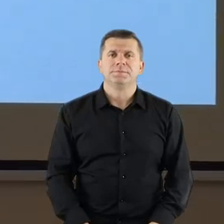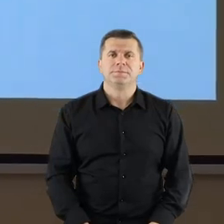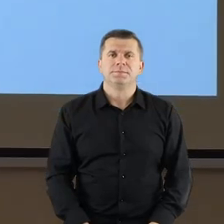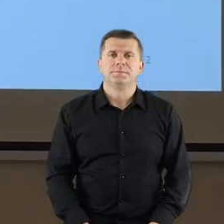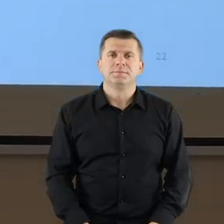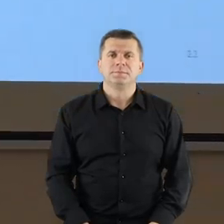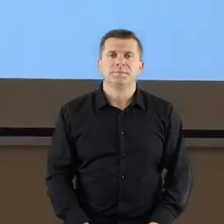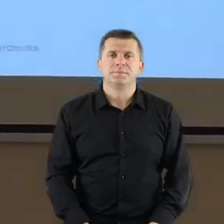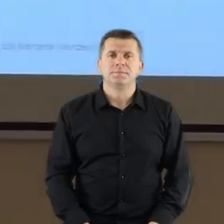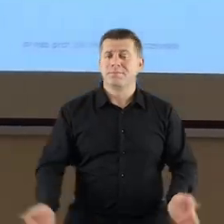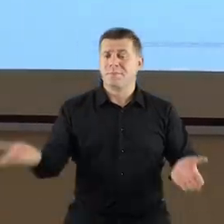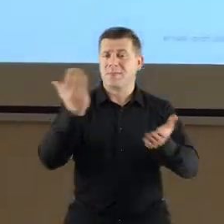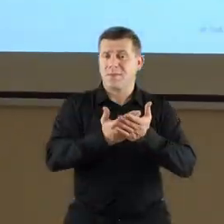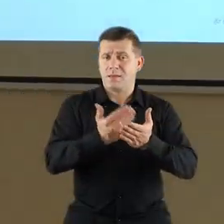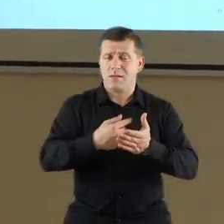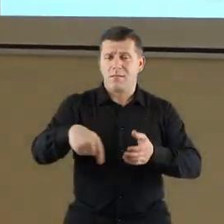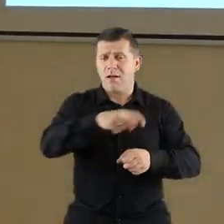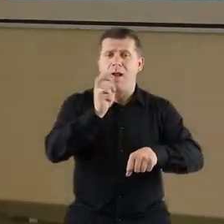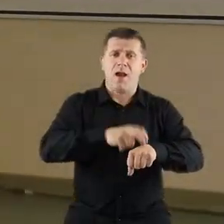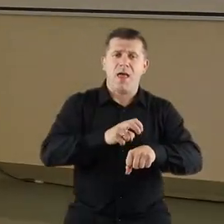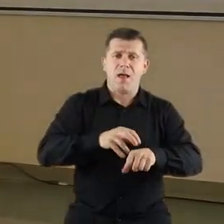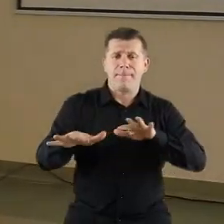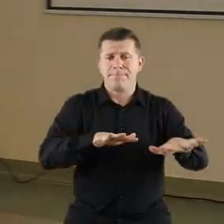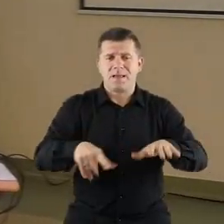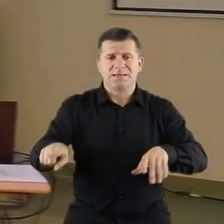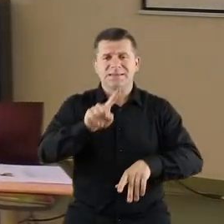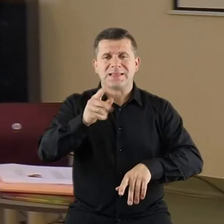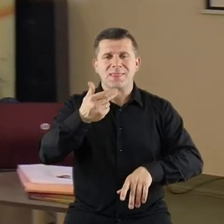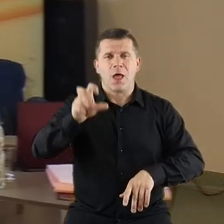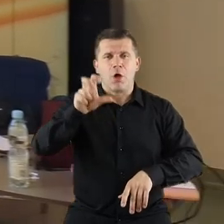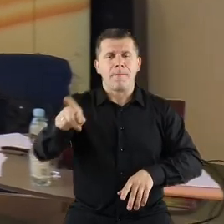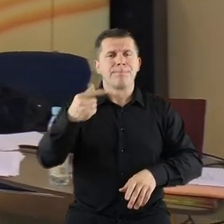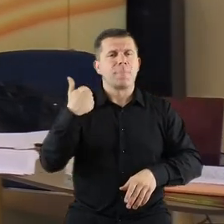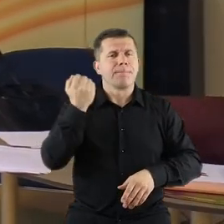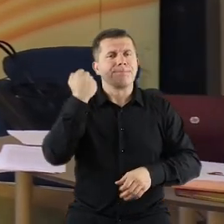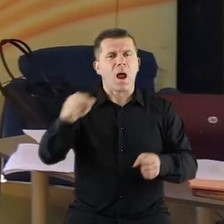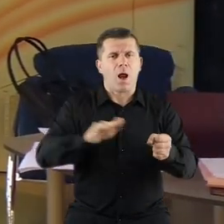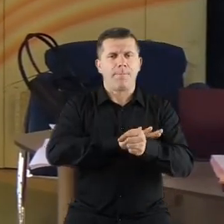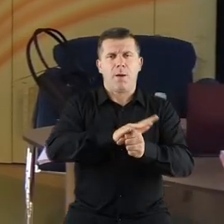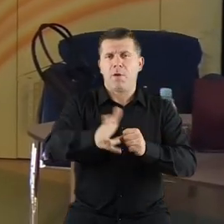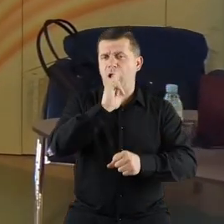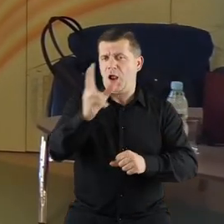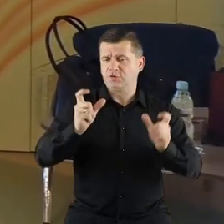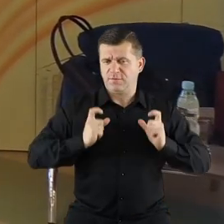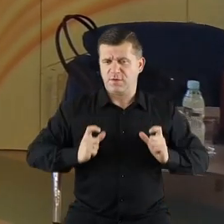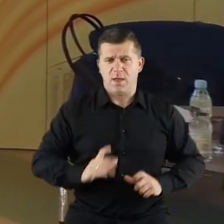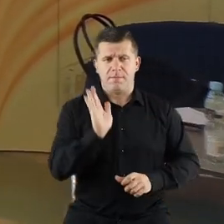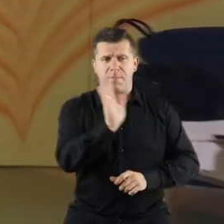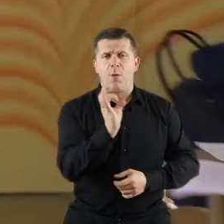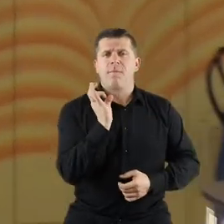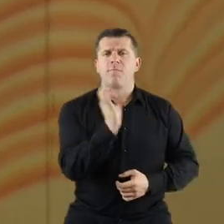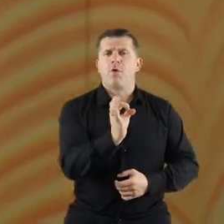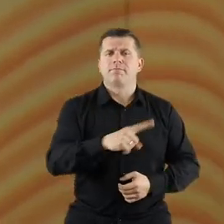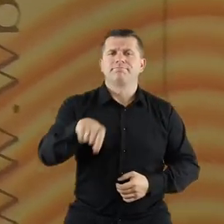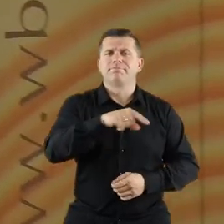w związku z tym ci lekarze miejscowi znachorzy byli bardzo popularny właściwie każda wieś miała